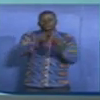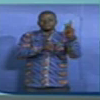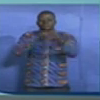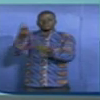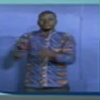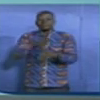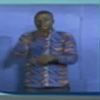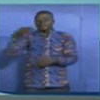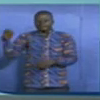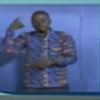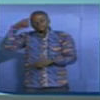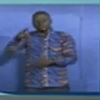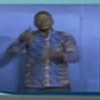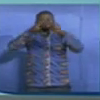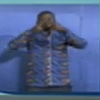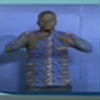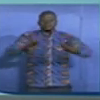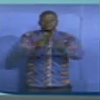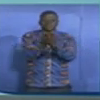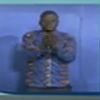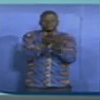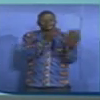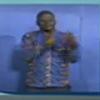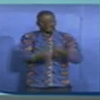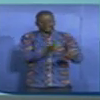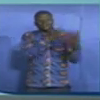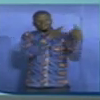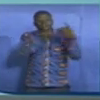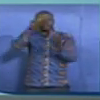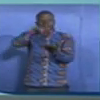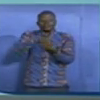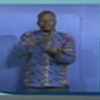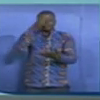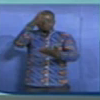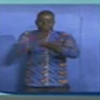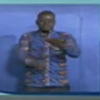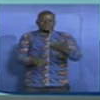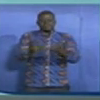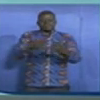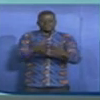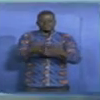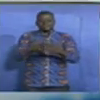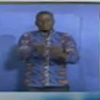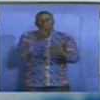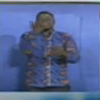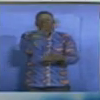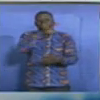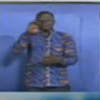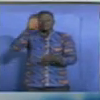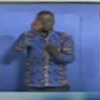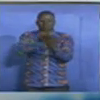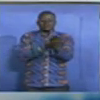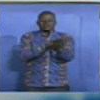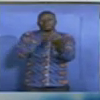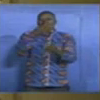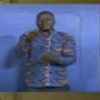la bibliothèque virtuelle initiée depuis 2004. Coût estimatif des machines, plus de 500 millions de francs CFA. Siedi Larehien,